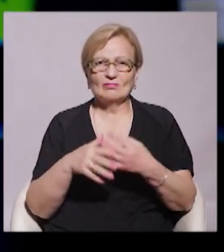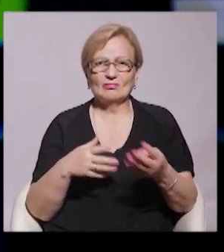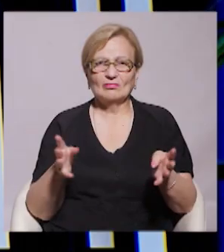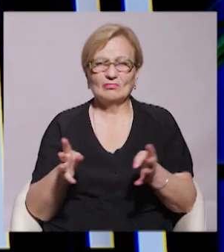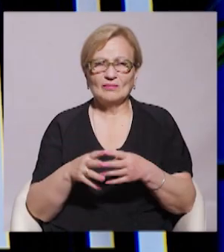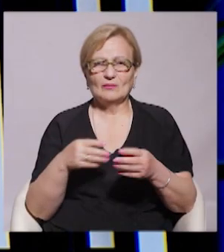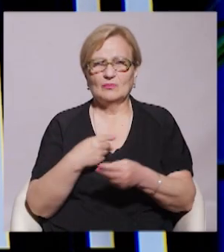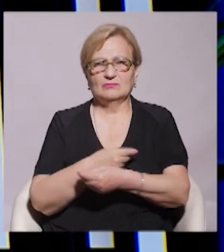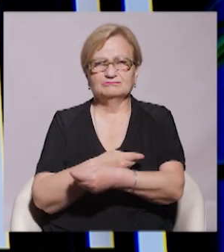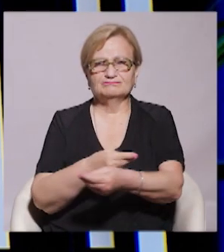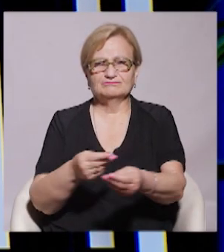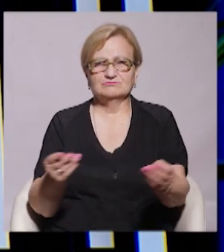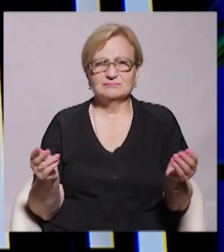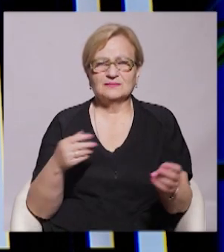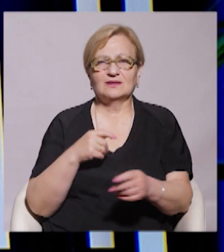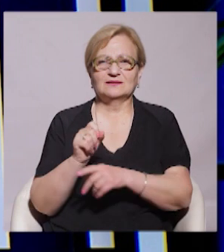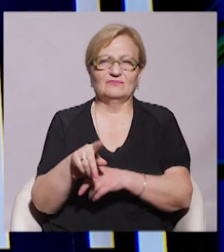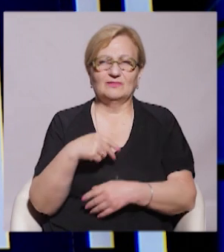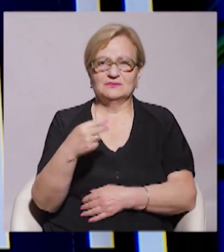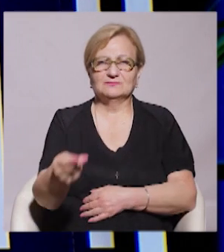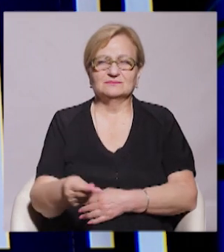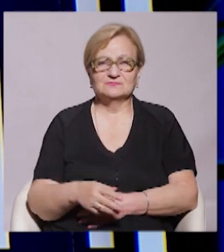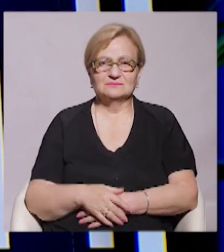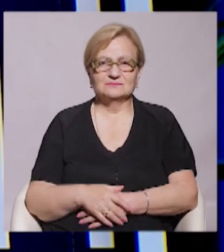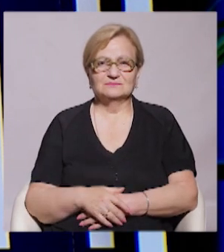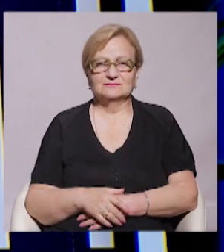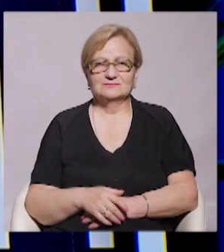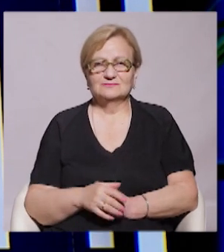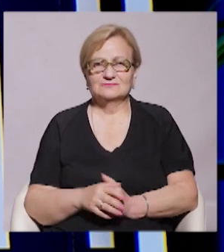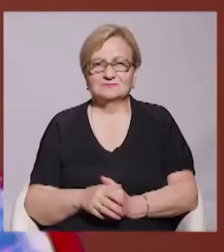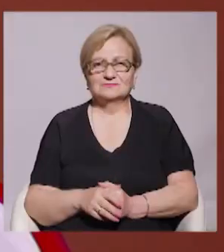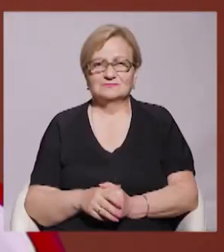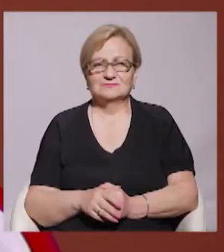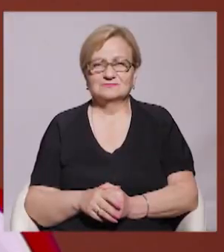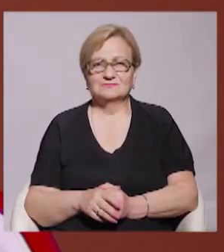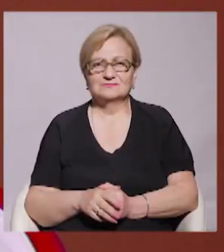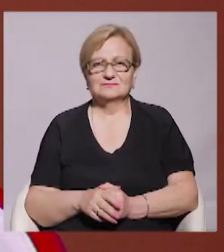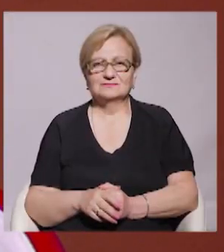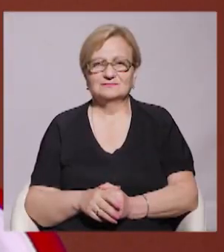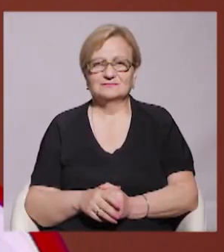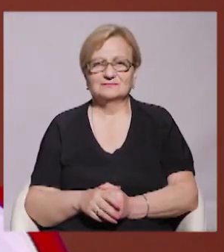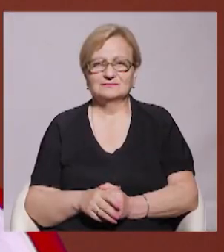bavshebs daurigeb da davalebas miutsem. ესე იგი